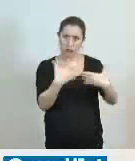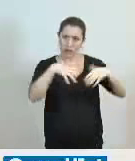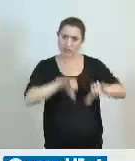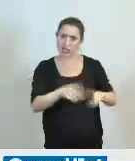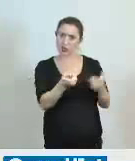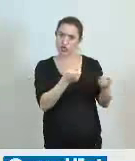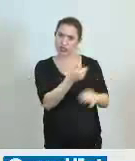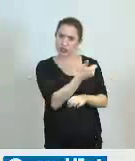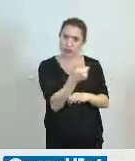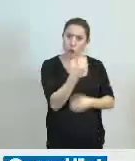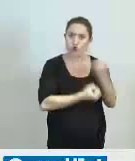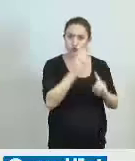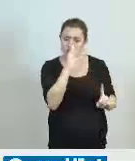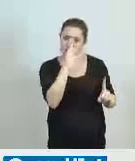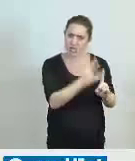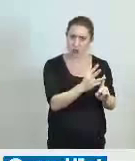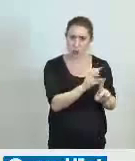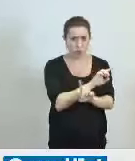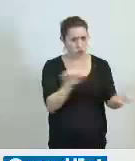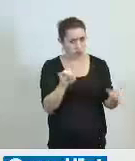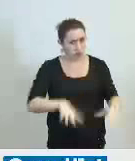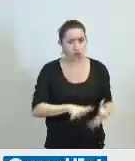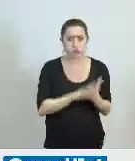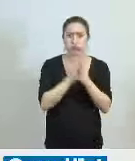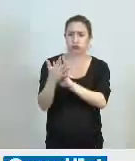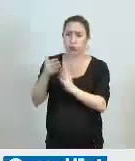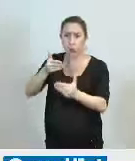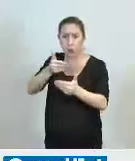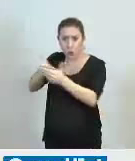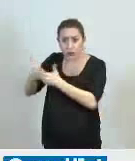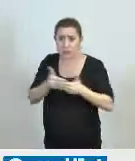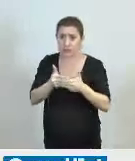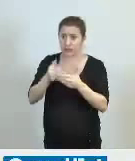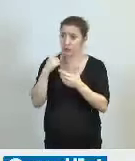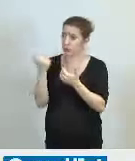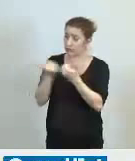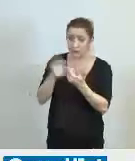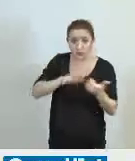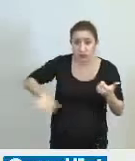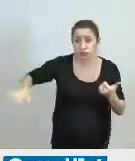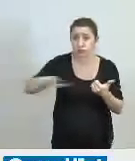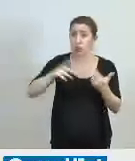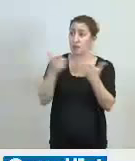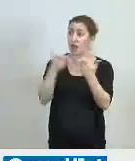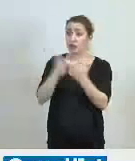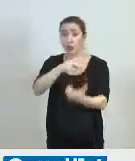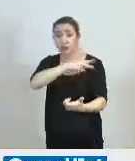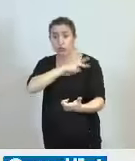gestion, ni même de mission, mais une administration de proximité, au service de tous, qu'ils soient chefs